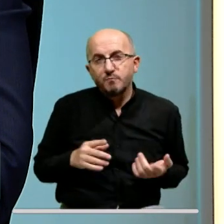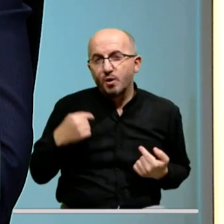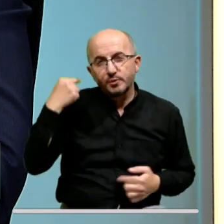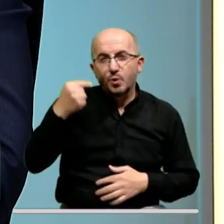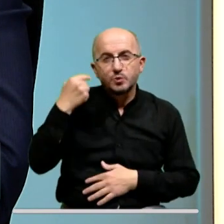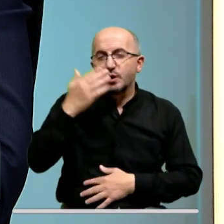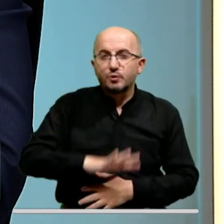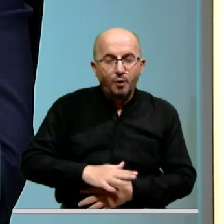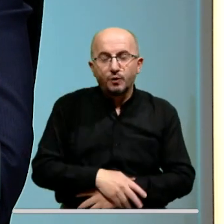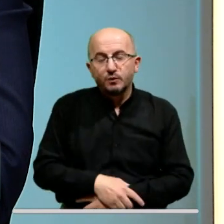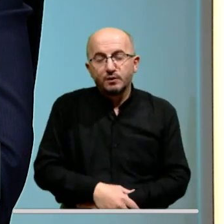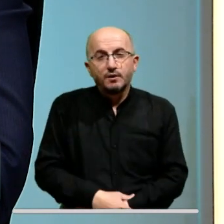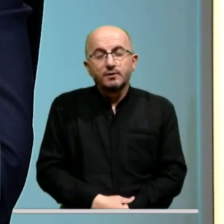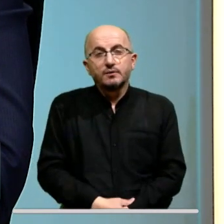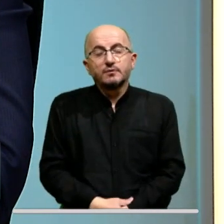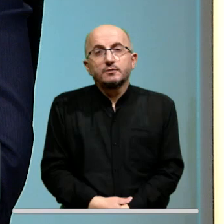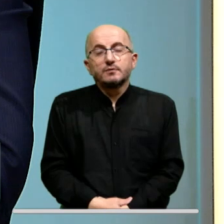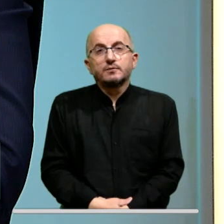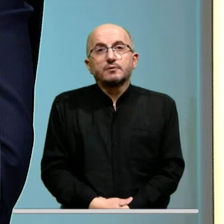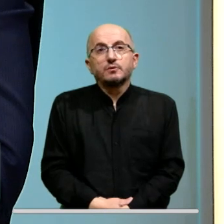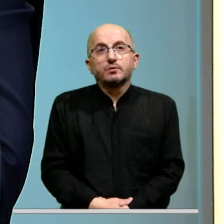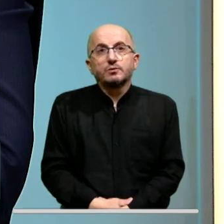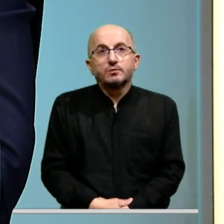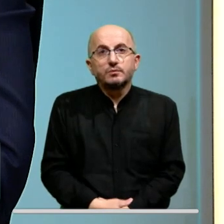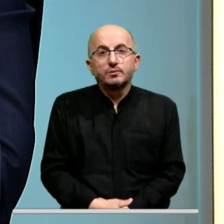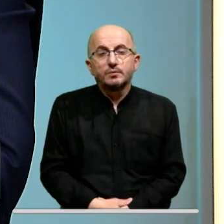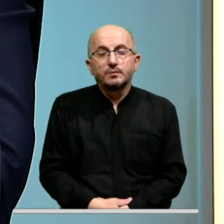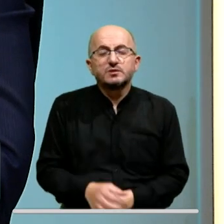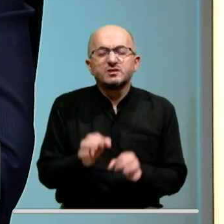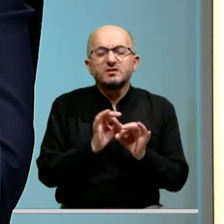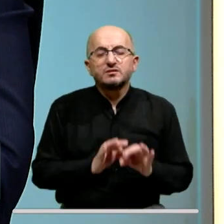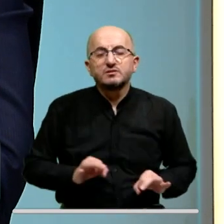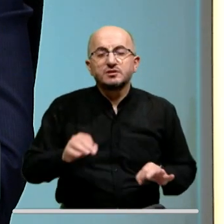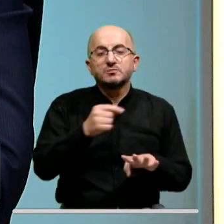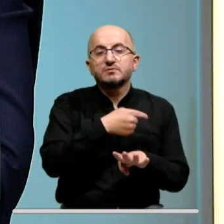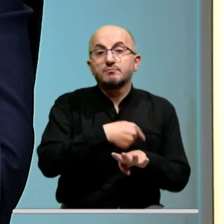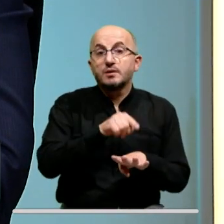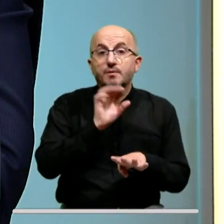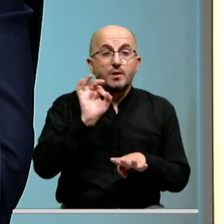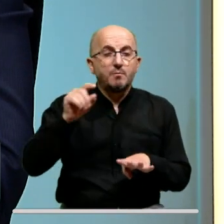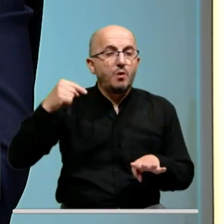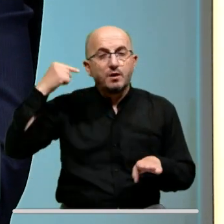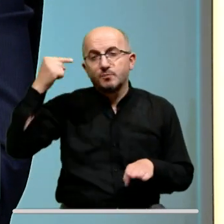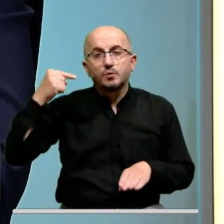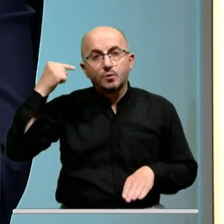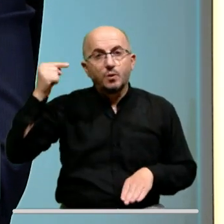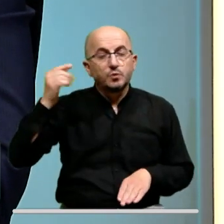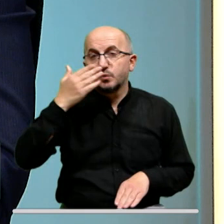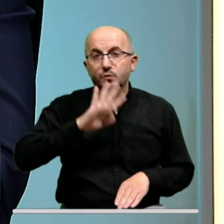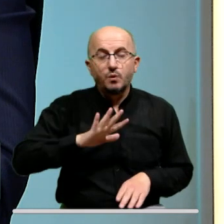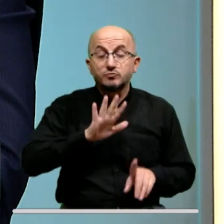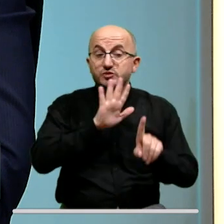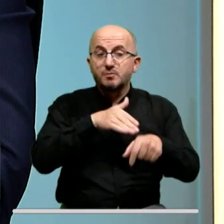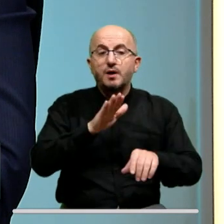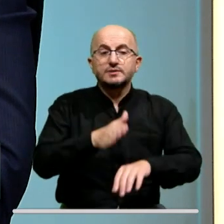yok. Böyle bir görüş yok. Ve hiçbir mezhepte böyle bir görüş yok. Yani o zaman cemaat yapma sevabından mahrum kalmışlar. Tabii ki,